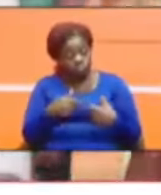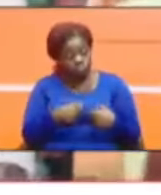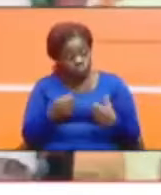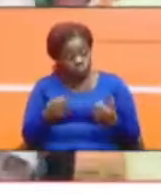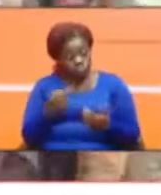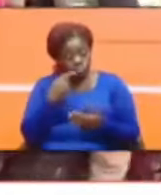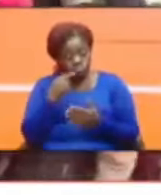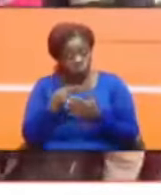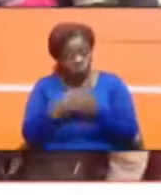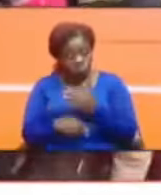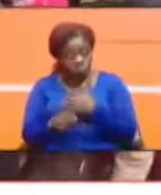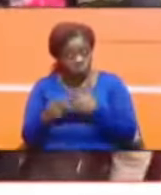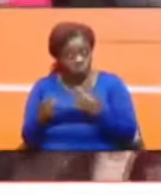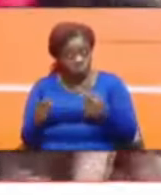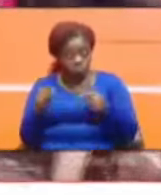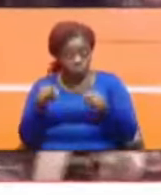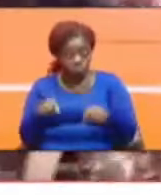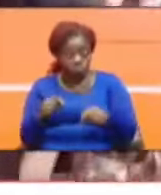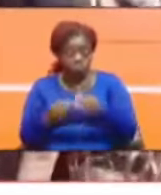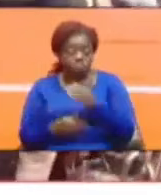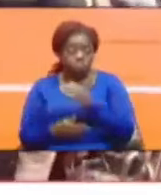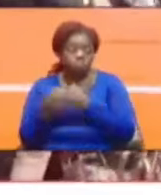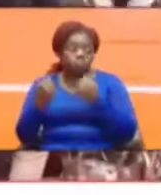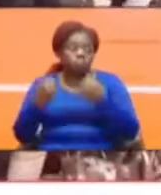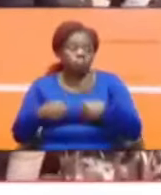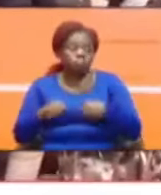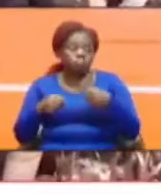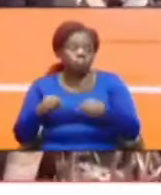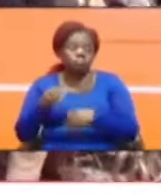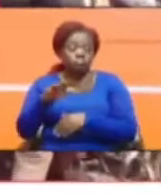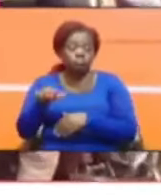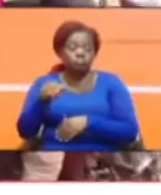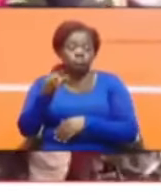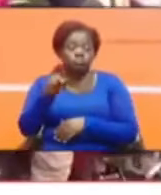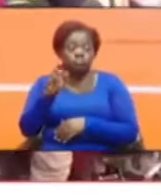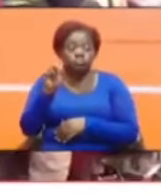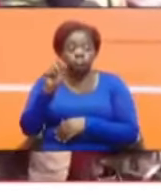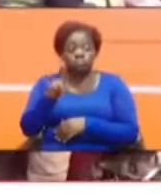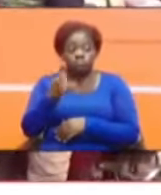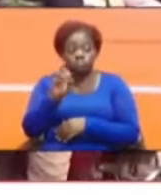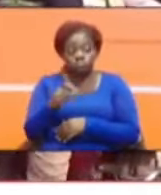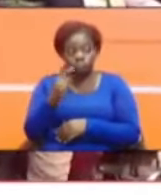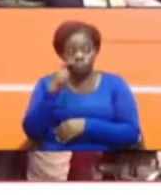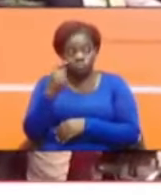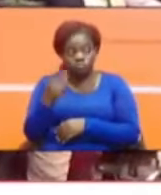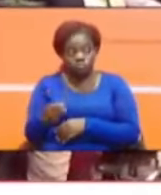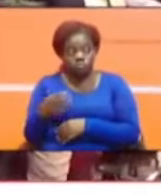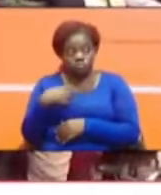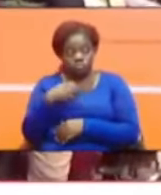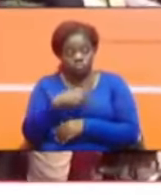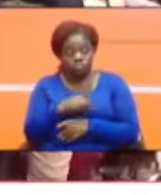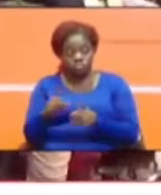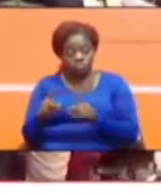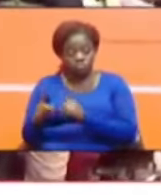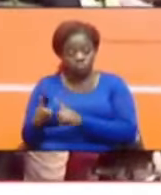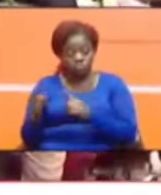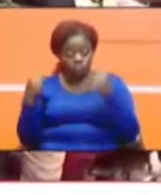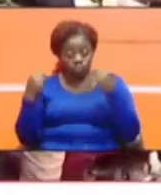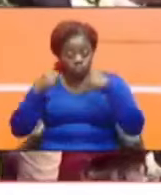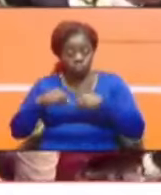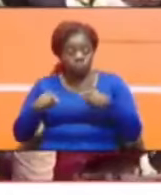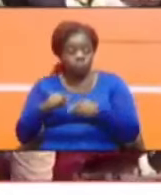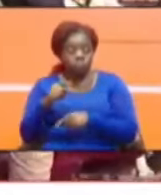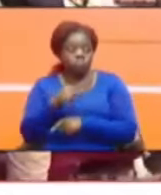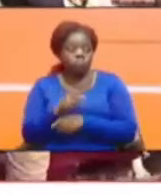nga kigambibwa nti n'enkyalero ababoodabooda mu kitundu kya Kalule zooni balabye omujasono ng'agumbye mu kkooti. Nga